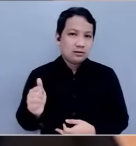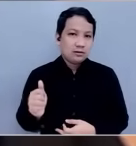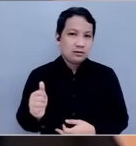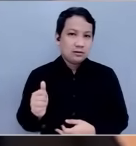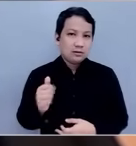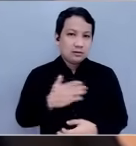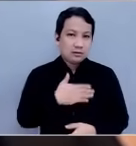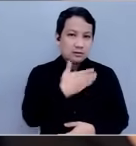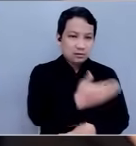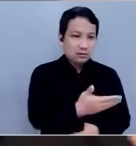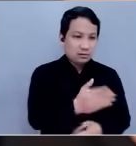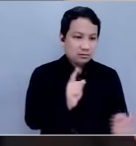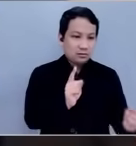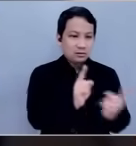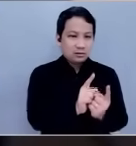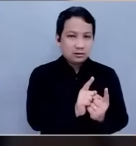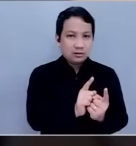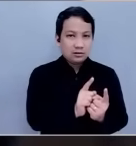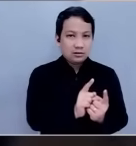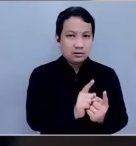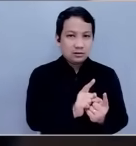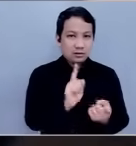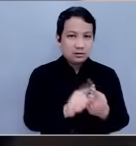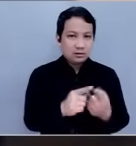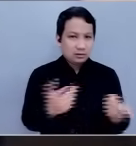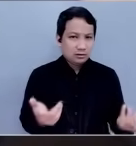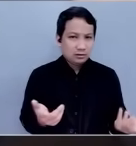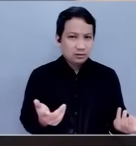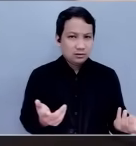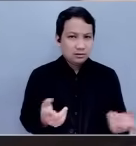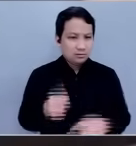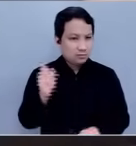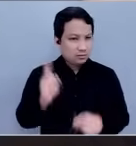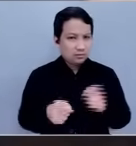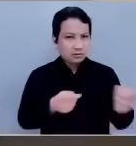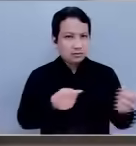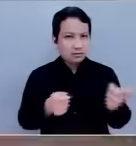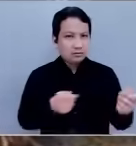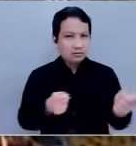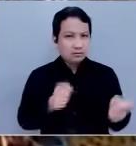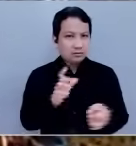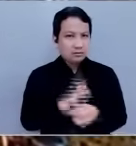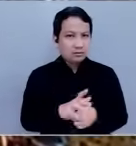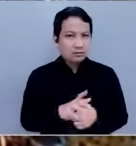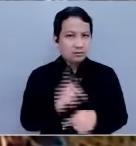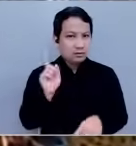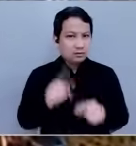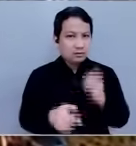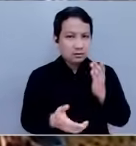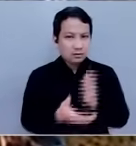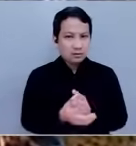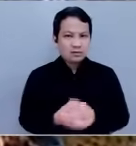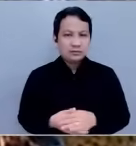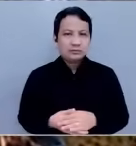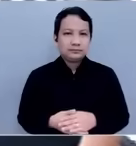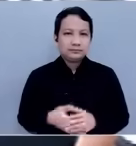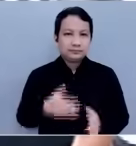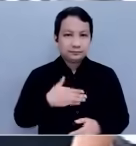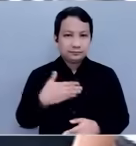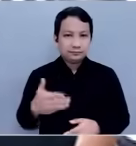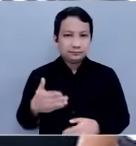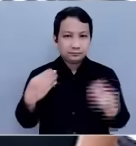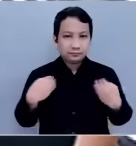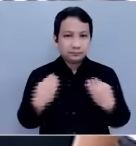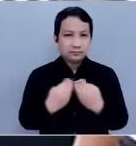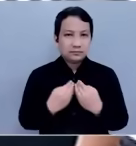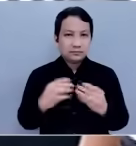nagka-crash sa ano kapare nila hindi namin yun ano hindi namin maop nakiusap ang mga miyembro na Hwag